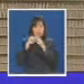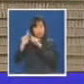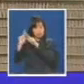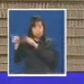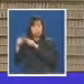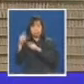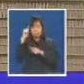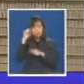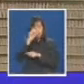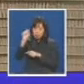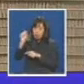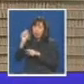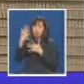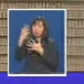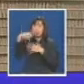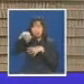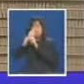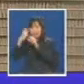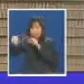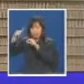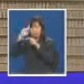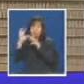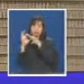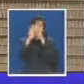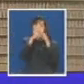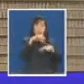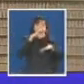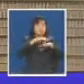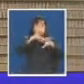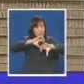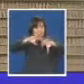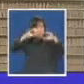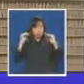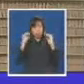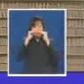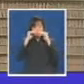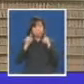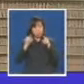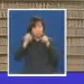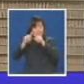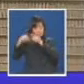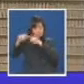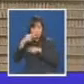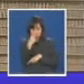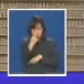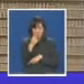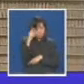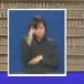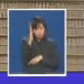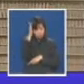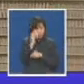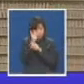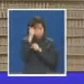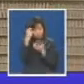าราชการซึ่งผมก็ขอให้สำนักงานคณะกรรมการกฤษฎีกาซึ่งจะต้องไปตรวจสอบเรื่องนี้ไปดูว่าจะทำอะไรได้หรือไม่ในการแยกข้าราชการการเมือง